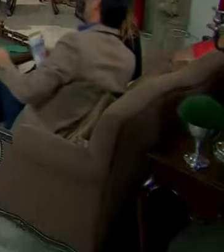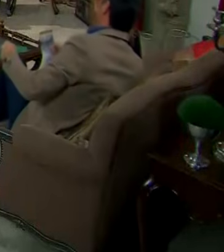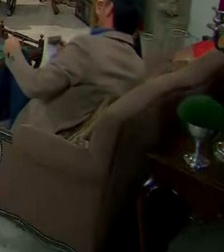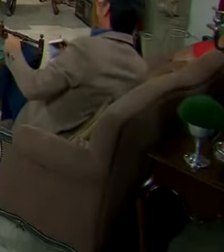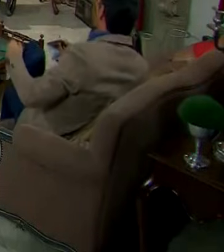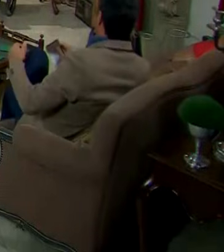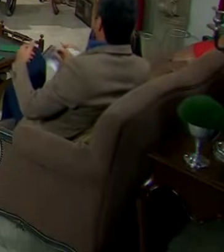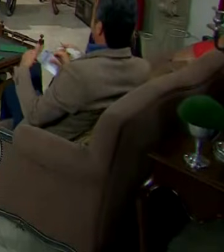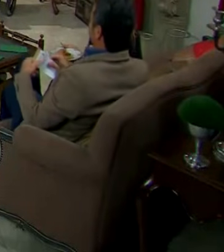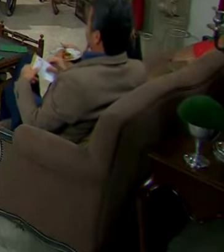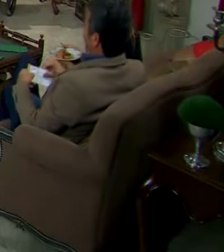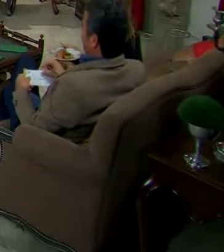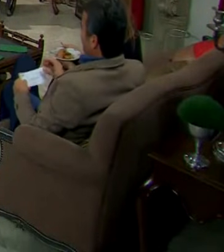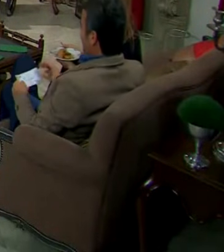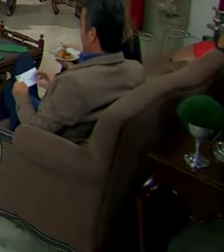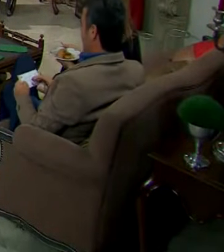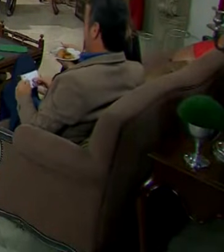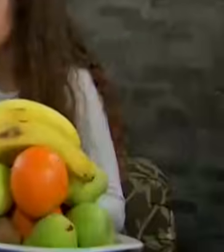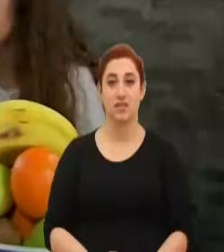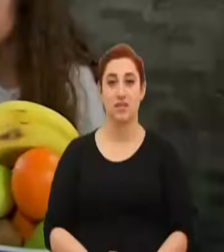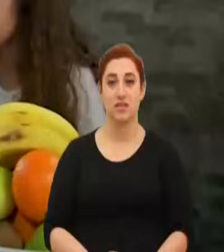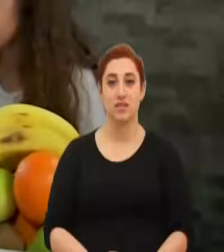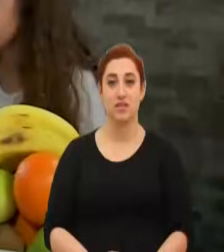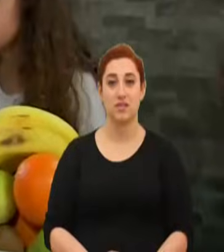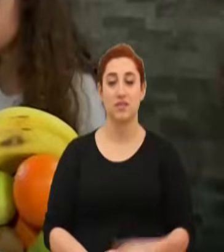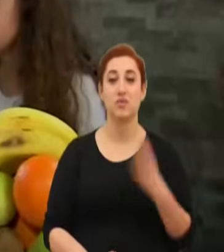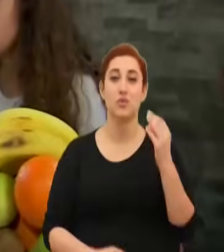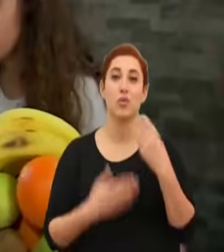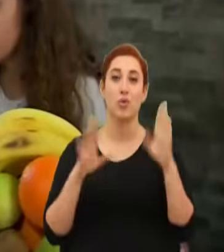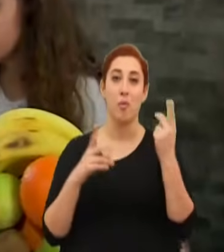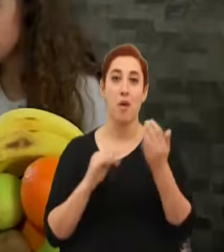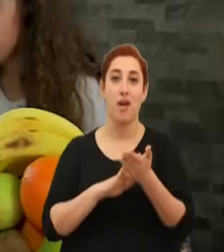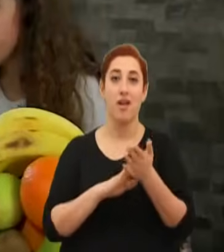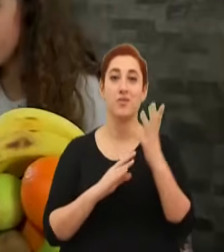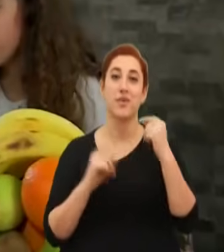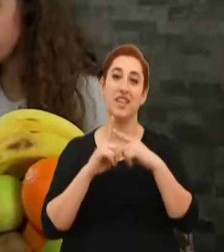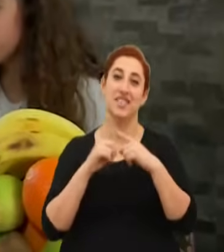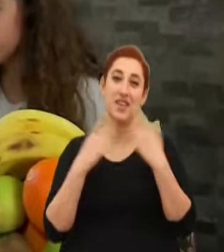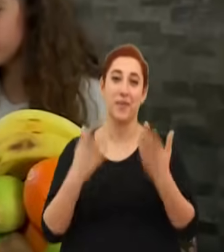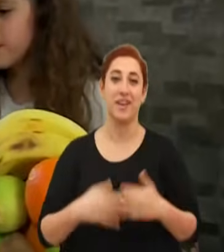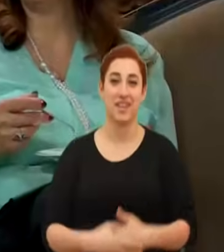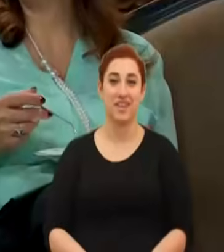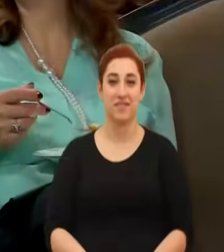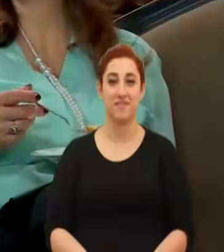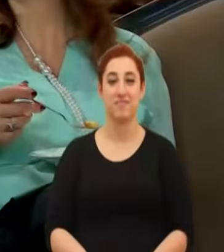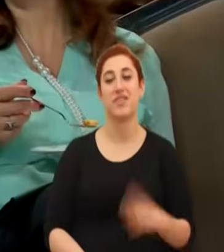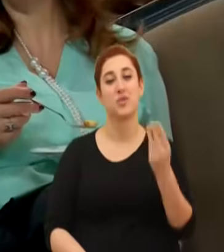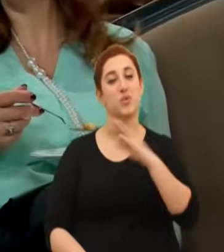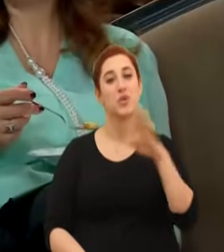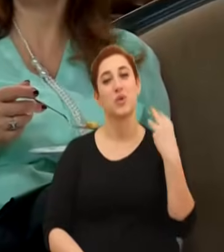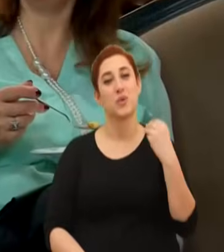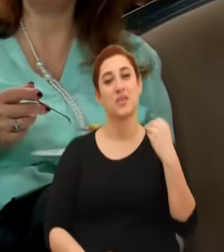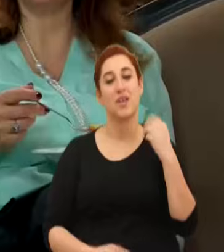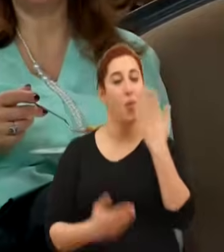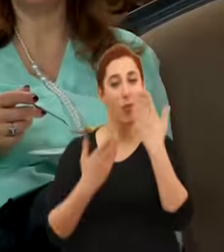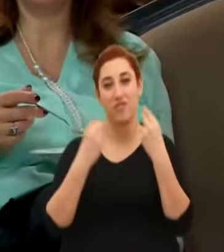Çok büyük para bu. Çok teşekkür ederim. Artık çocuklarınızı